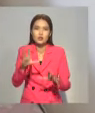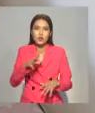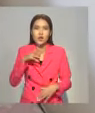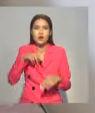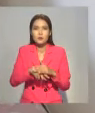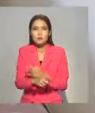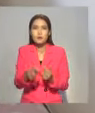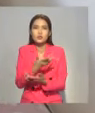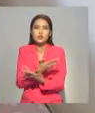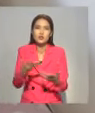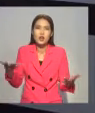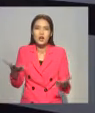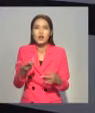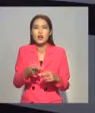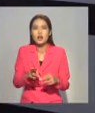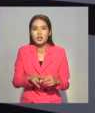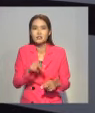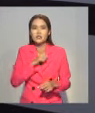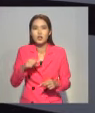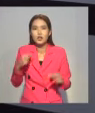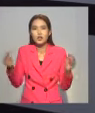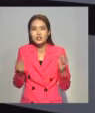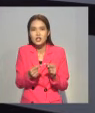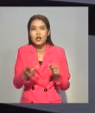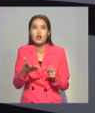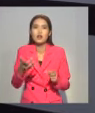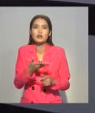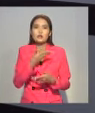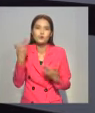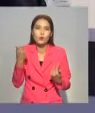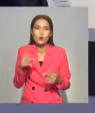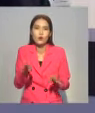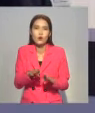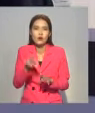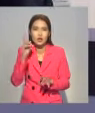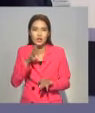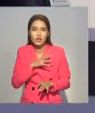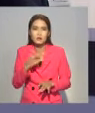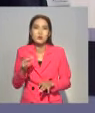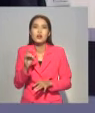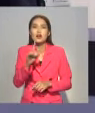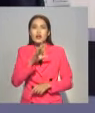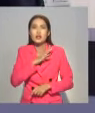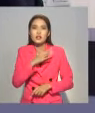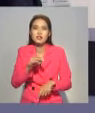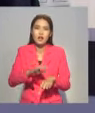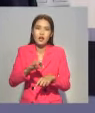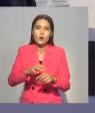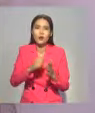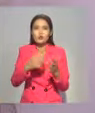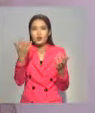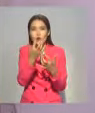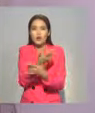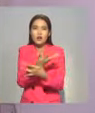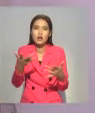ішперде парақшасының псевдомиксомасының өзіне тән симптомдарының жоқ екенін айтады. Тек ішісінеді. Ауырсыну сипаты соқыр ішекке